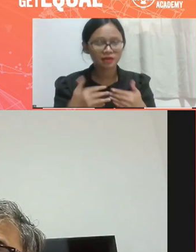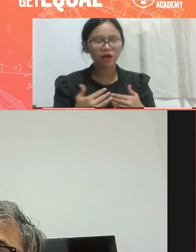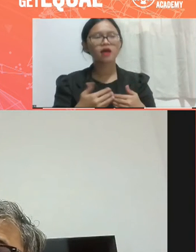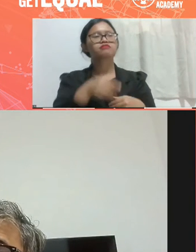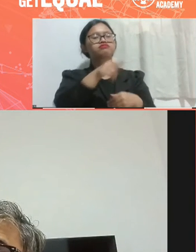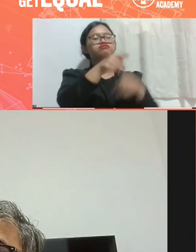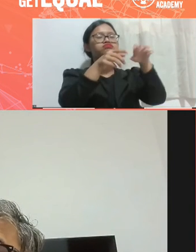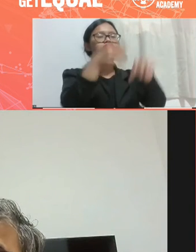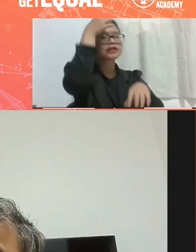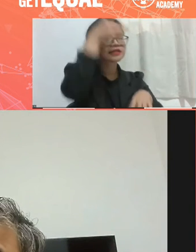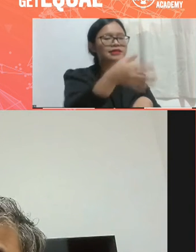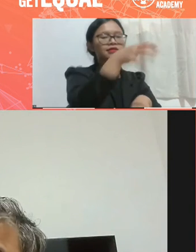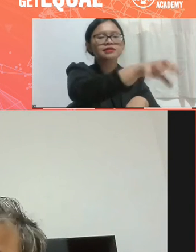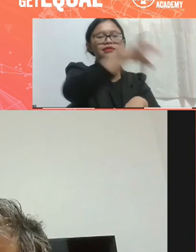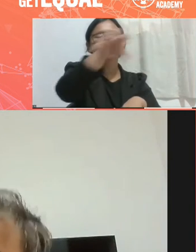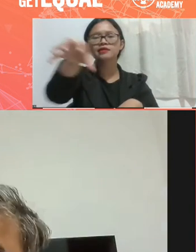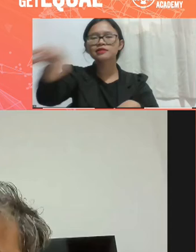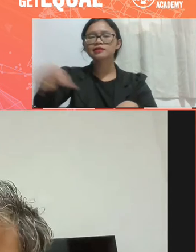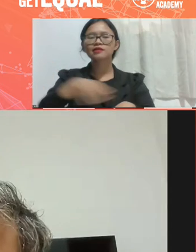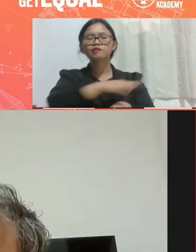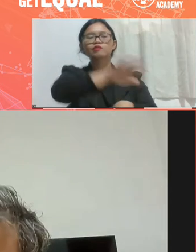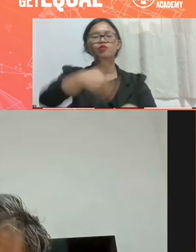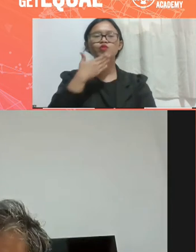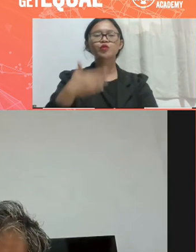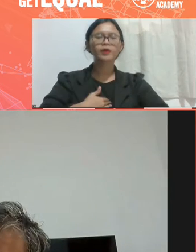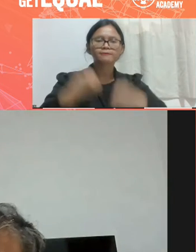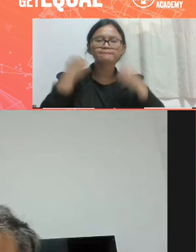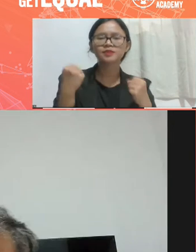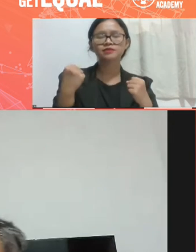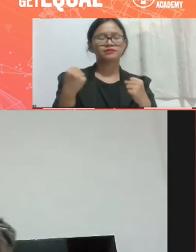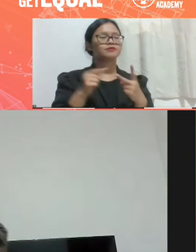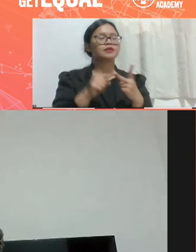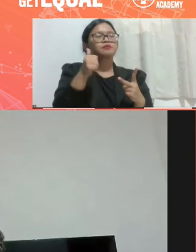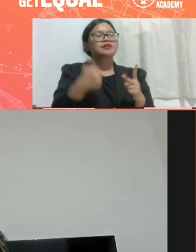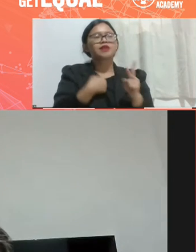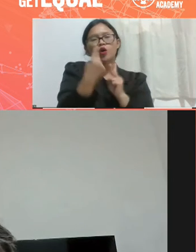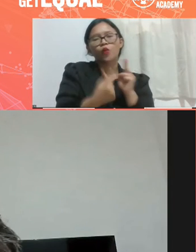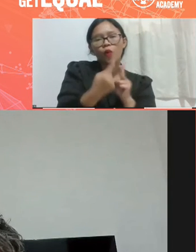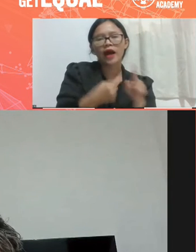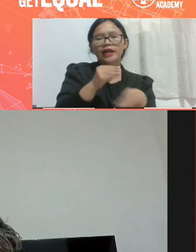74.954 desa itu sebagai community power sekaligus menjadi financial power. Kira-kira begitulah, ya.